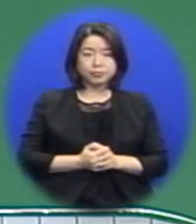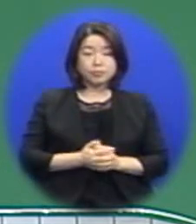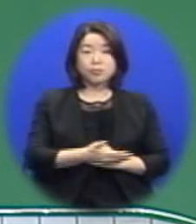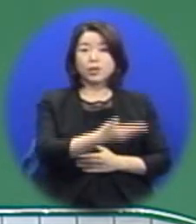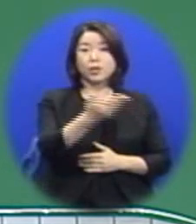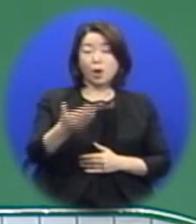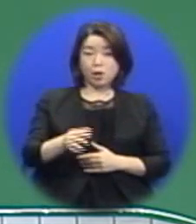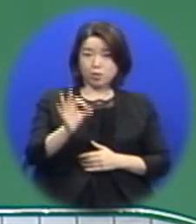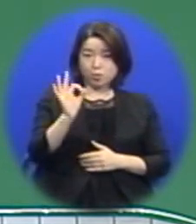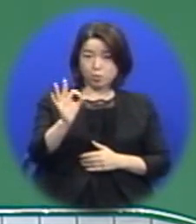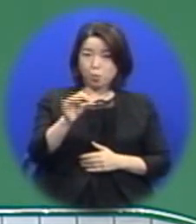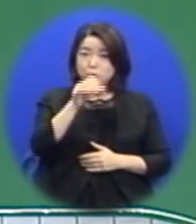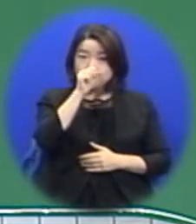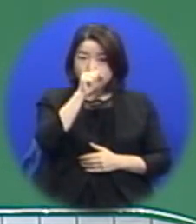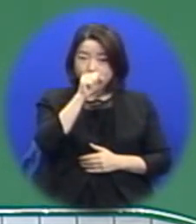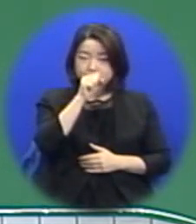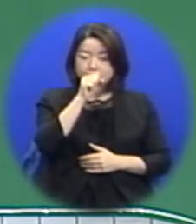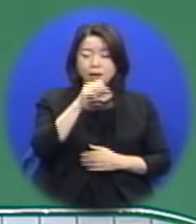여러분, 돈을 좋아한다,